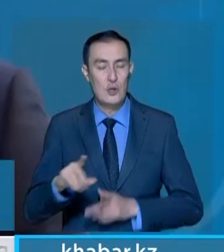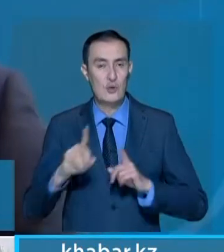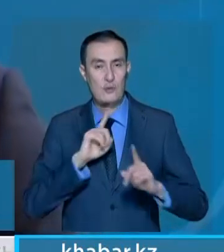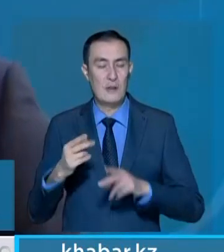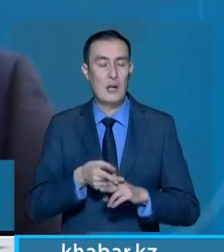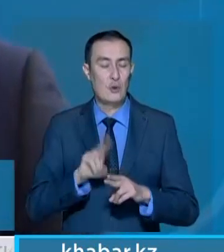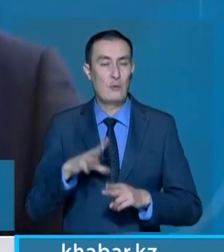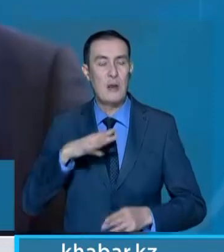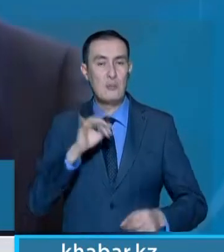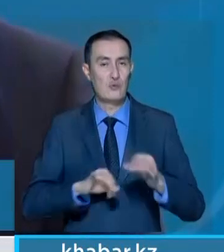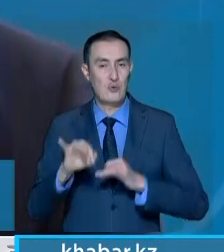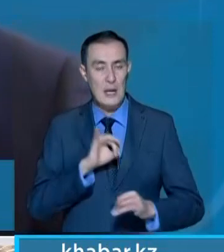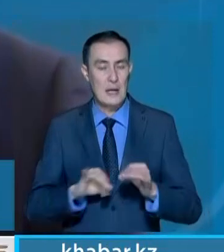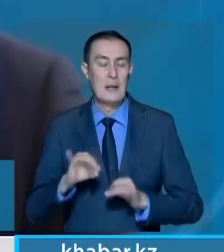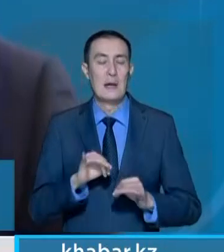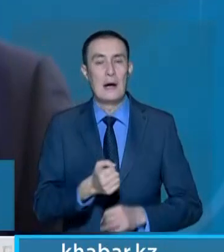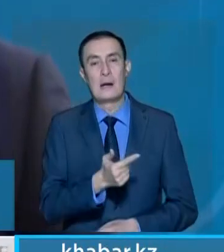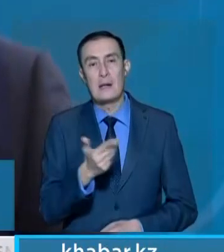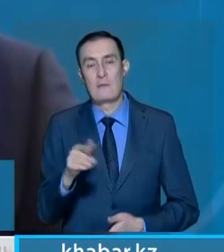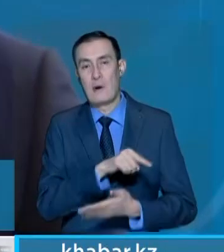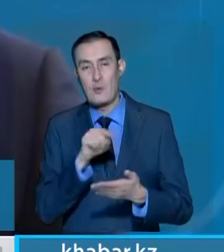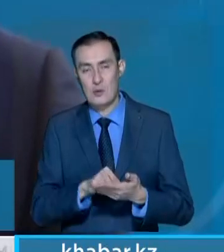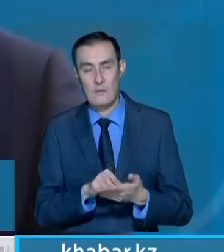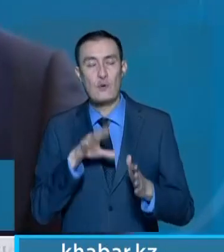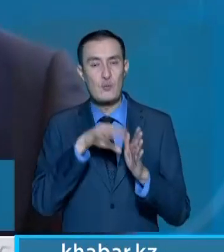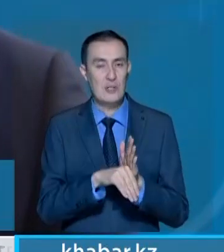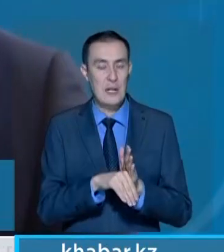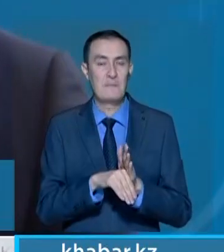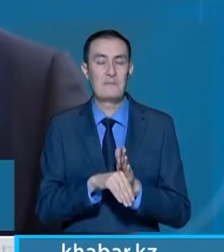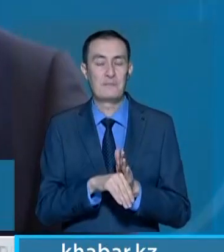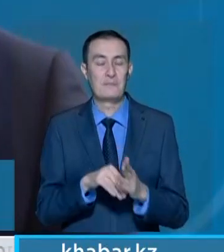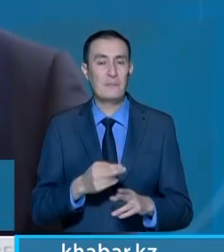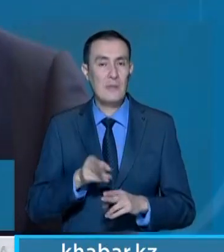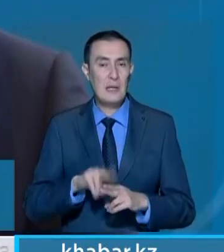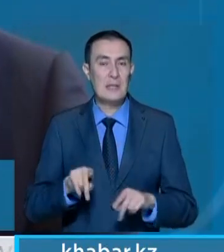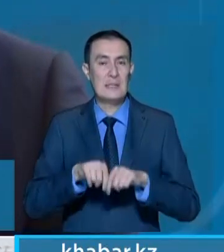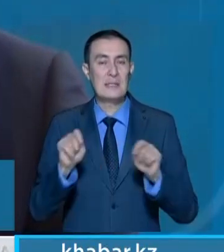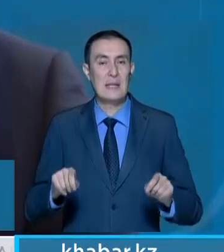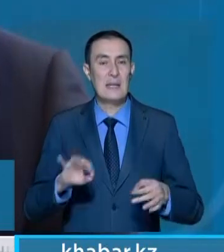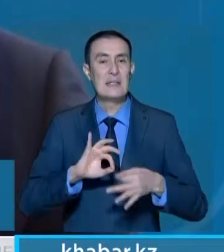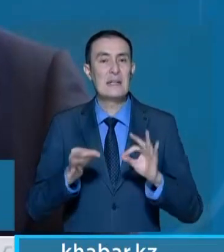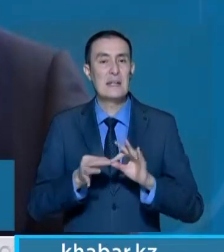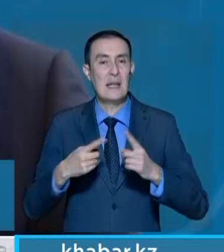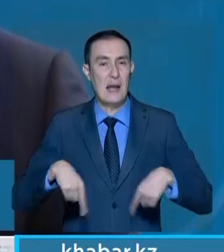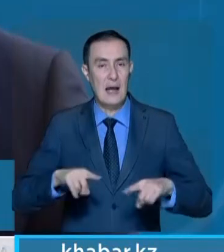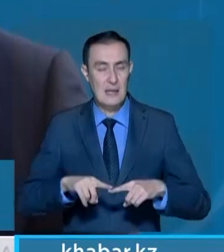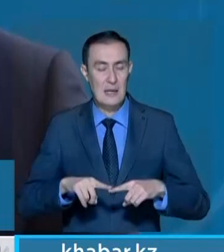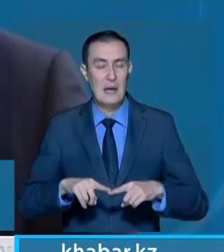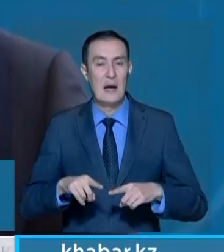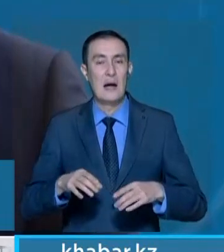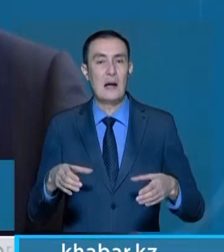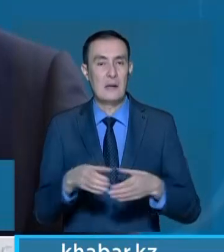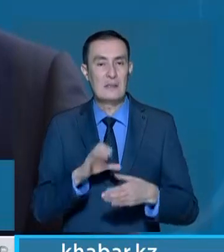котором был обсужден ряд вопросов, в том числе это создание секретариата СПЕКа